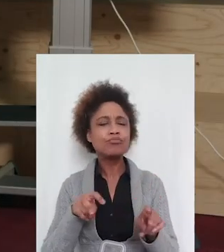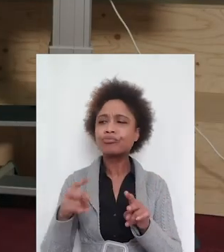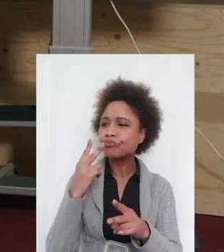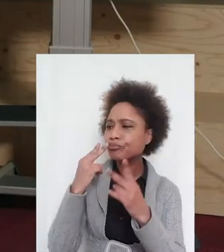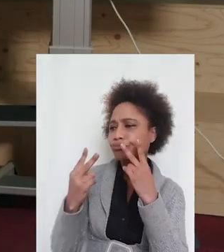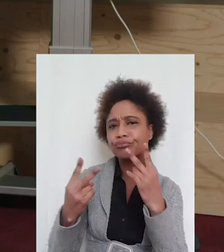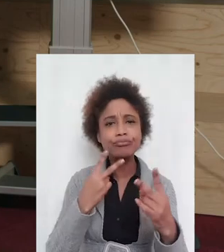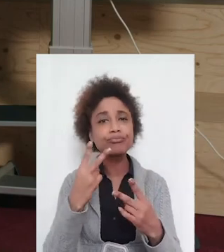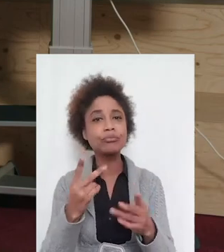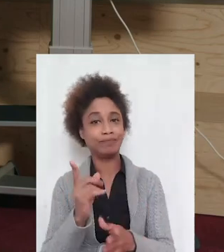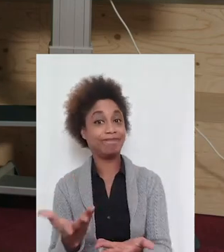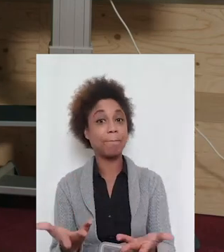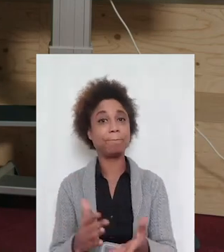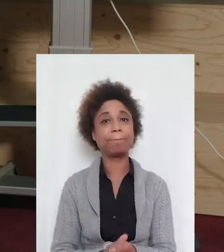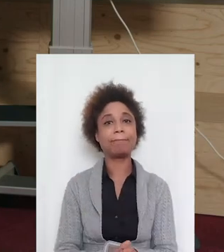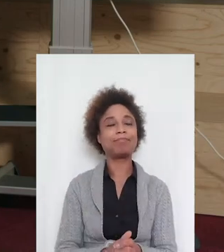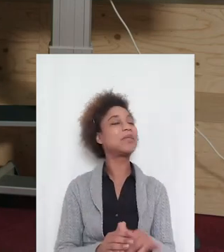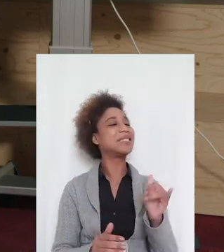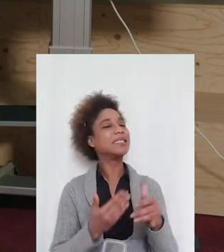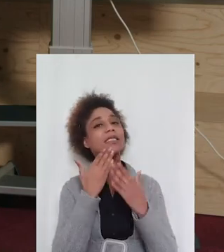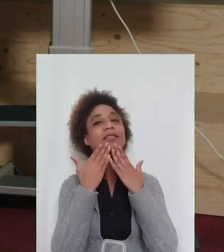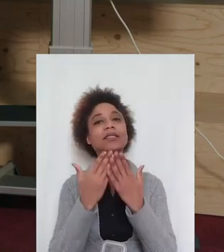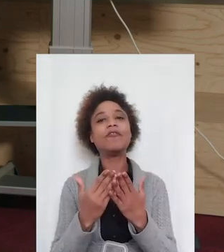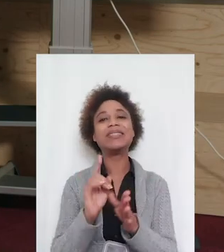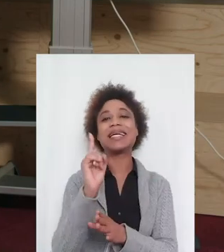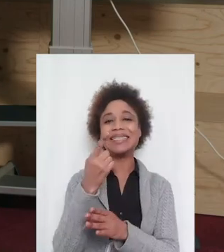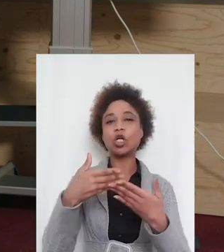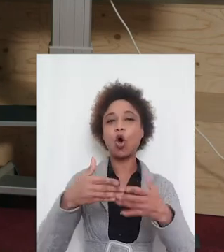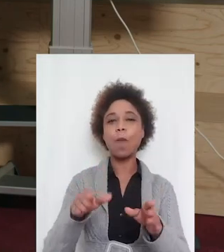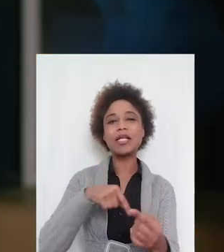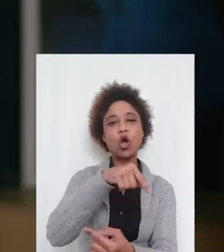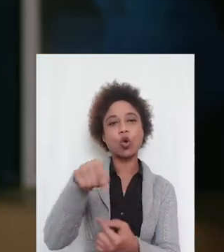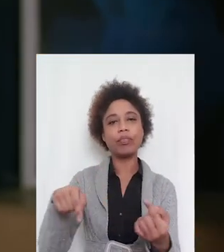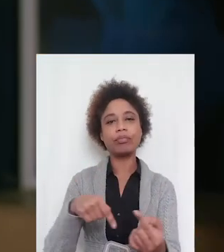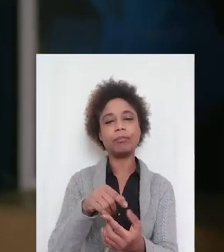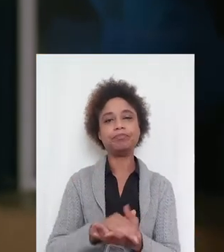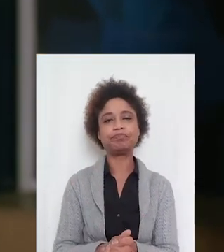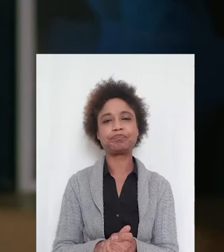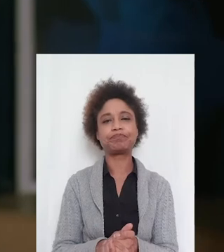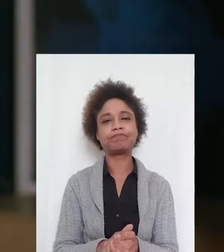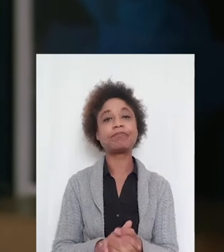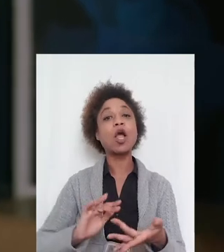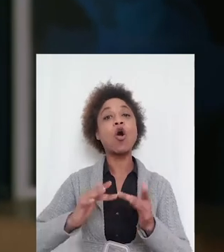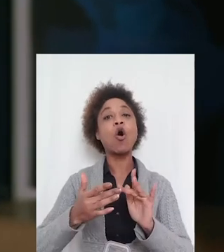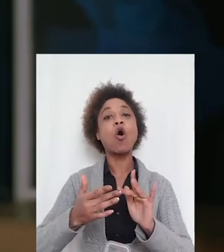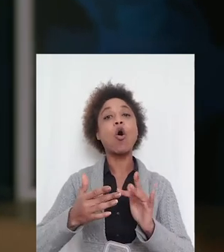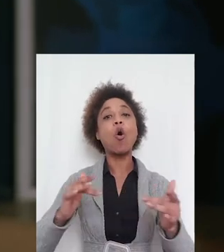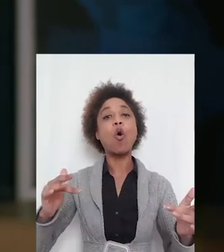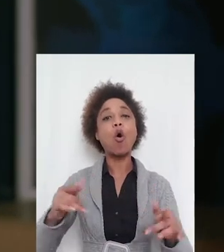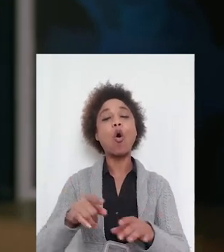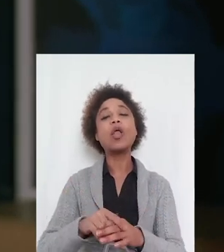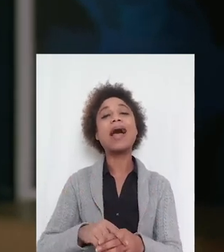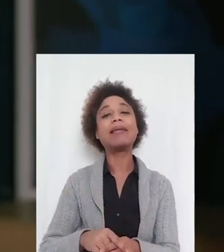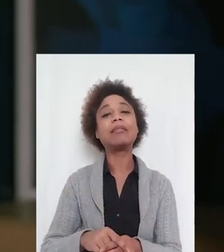checken. Yes, dank. Nou, dit was de eerste openingsronde. We gaan online debatteren. Dat is natuurlijk altijd